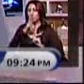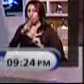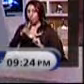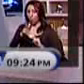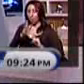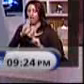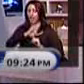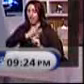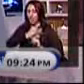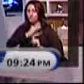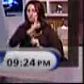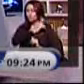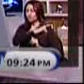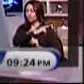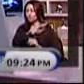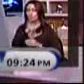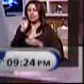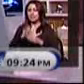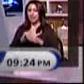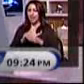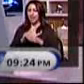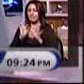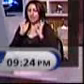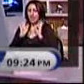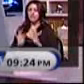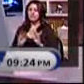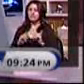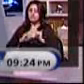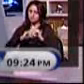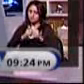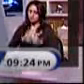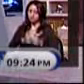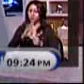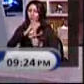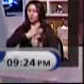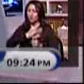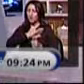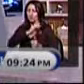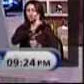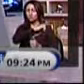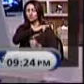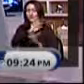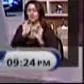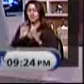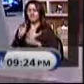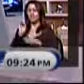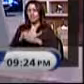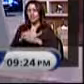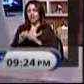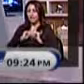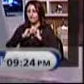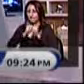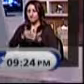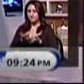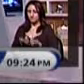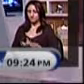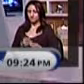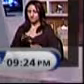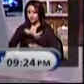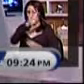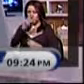مش دستور. فبناء على الدستور اللي انت عملته من حق العسكريين ورجال الشرطة انهم يصوتوا. دلوقتي بقى الكلام ده